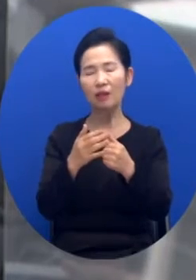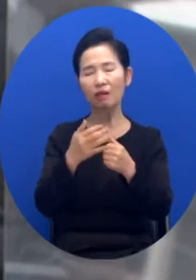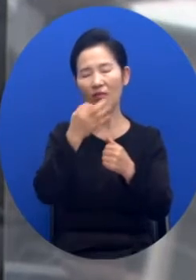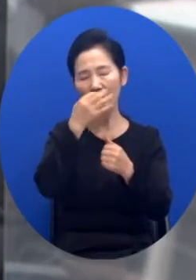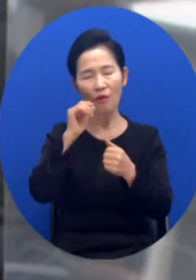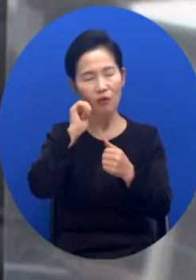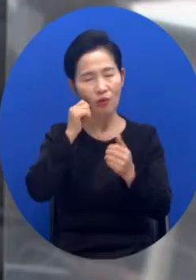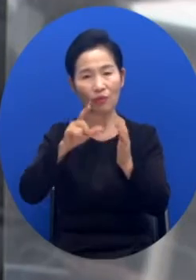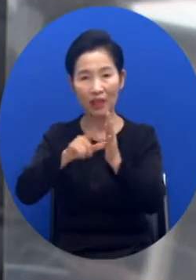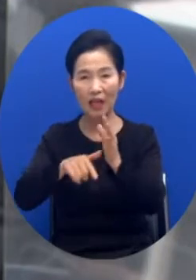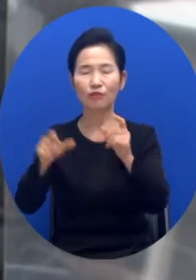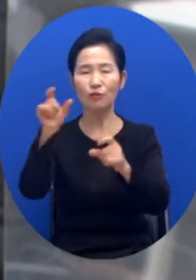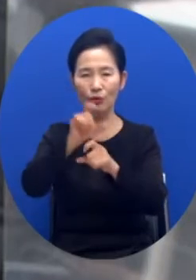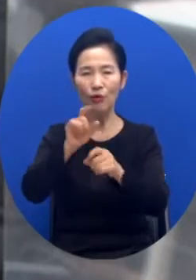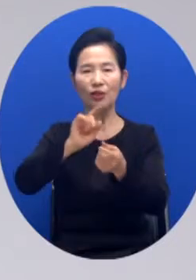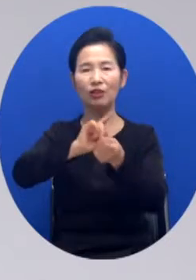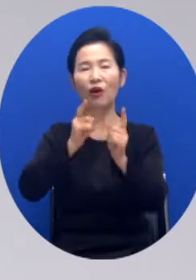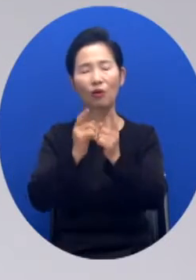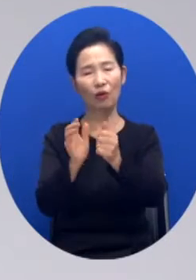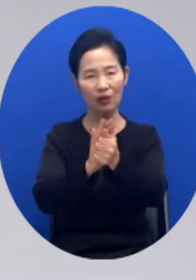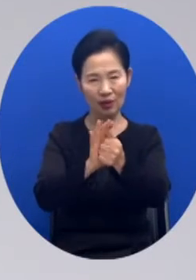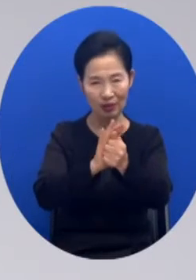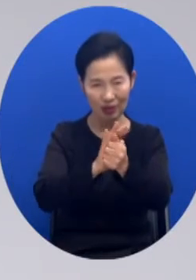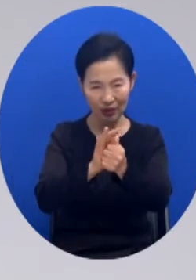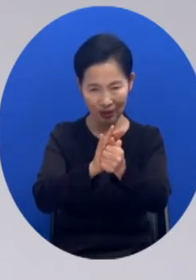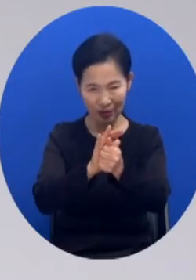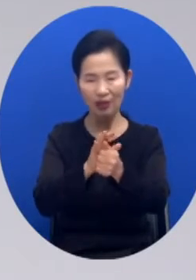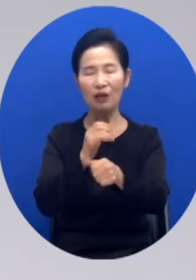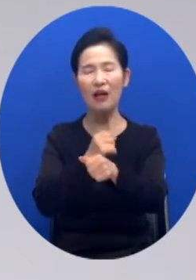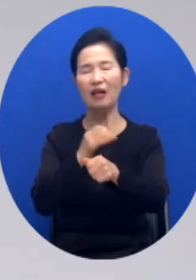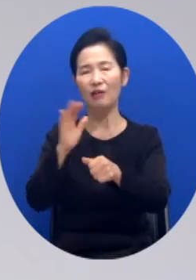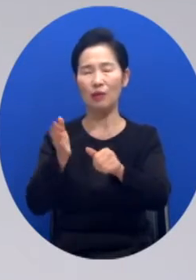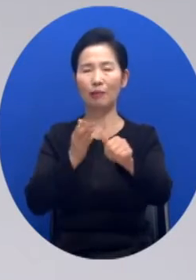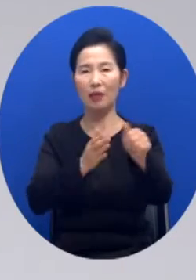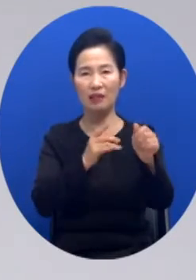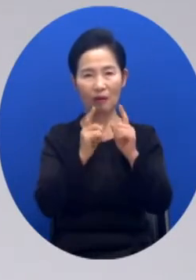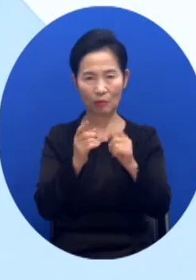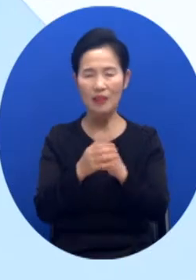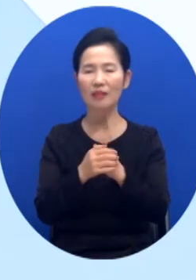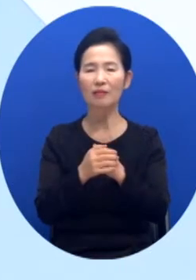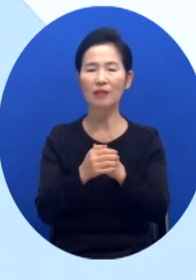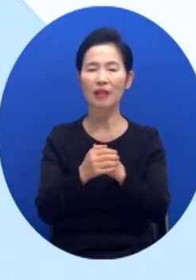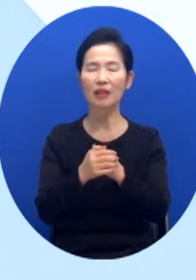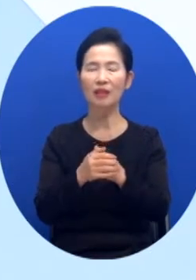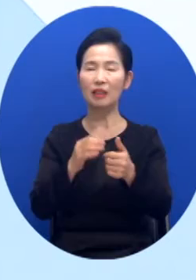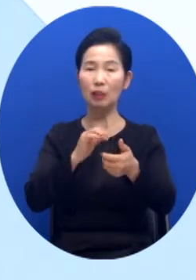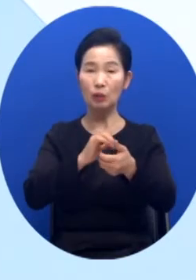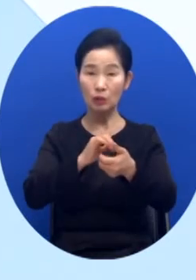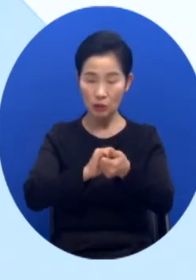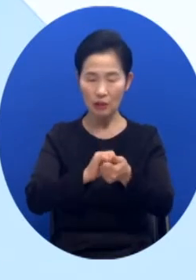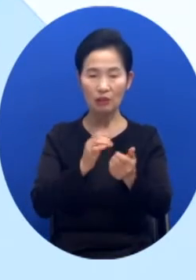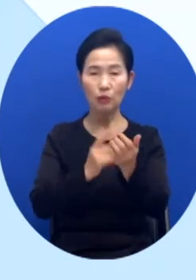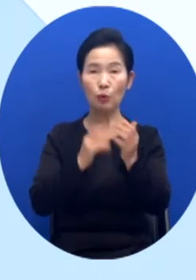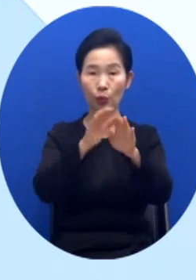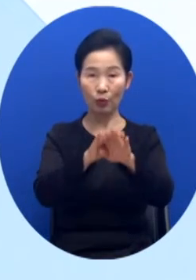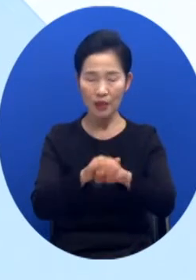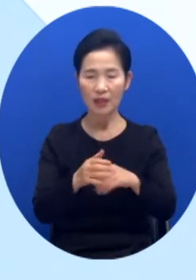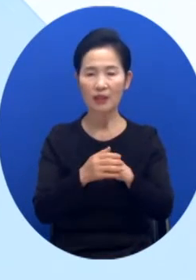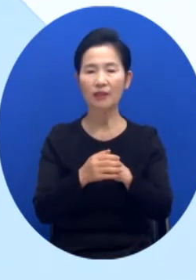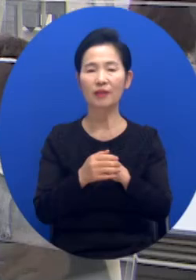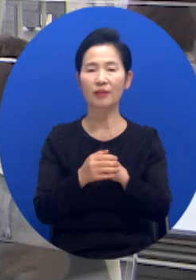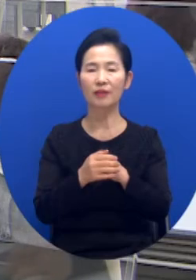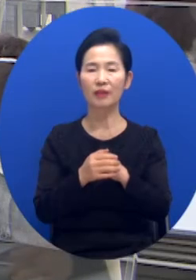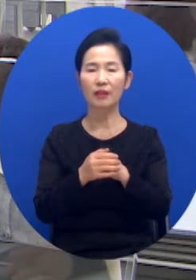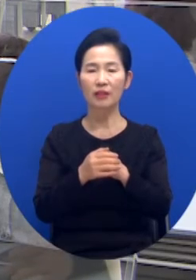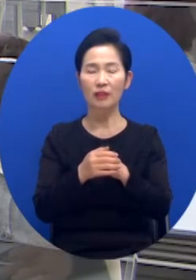서로 격려하는 포항 지방의 회원들이 되길 바란다 고 권면했다 씁니다 이어진 정기총회에서 신임 기독교 한국